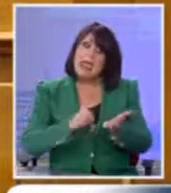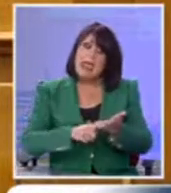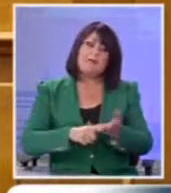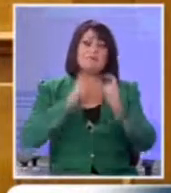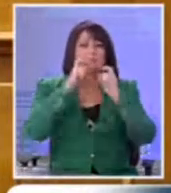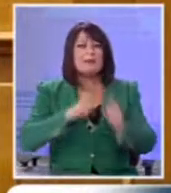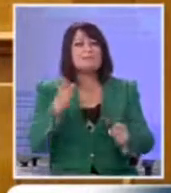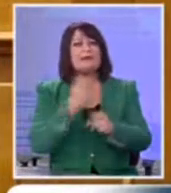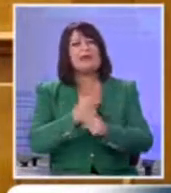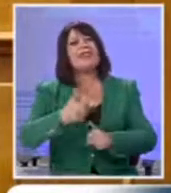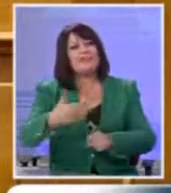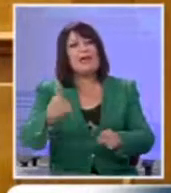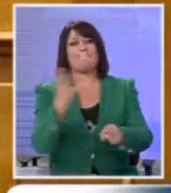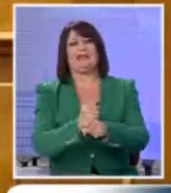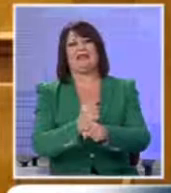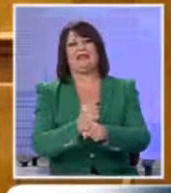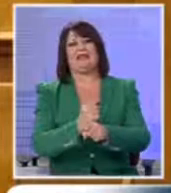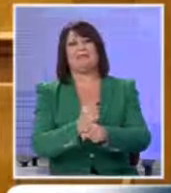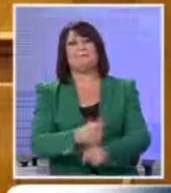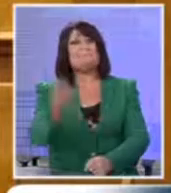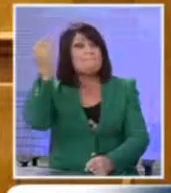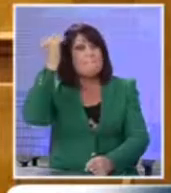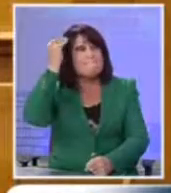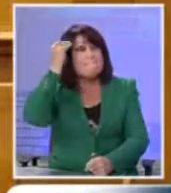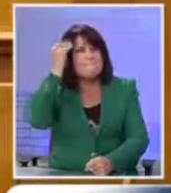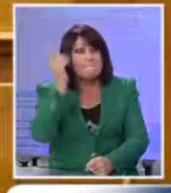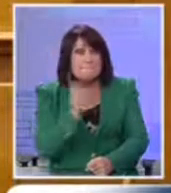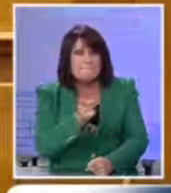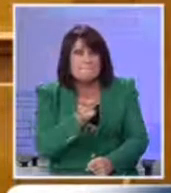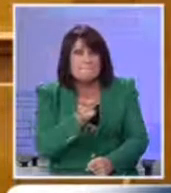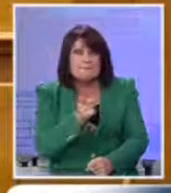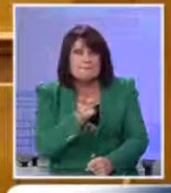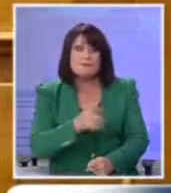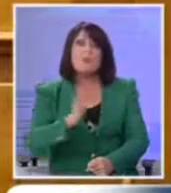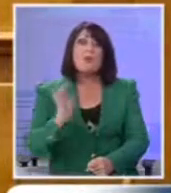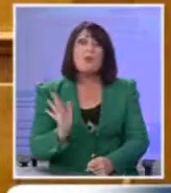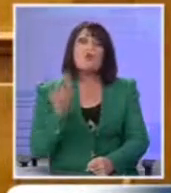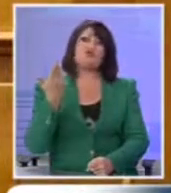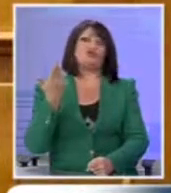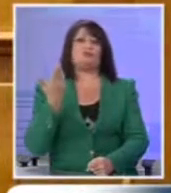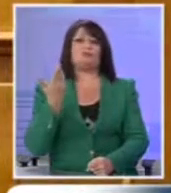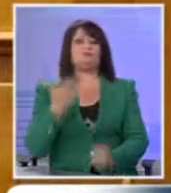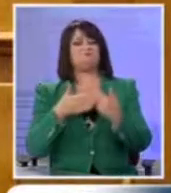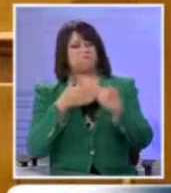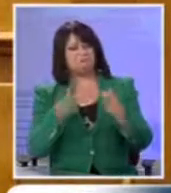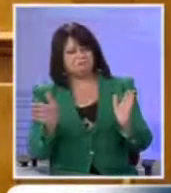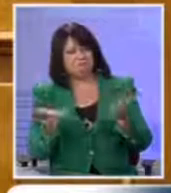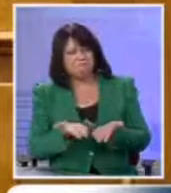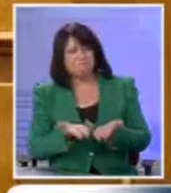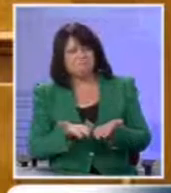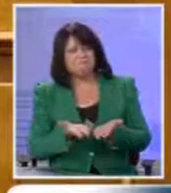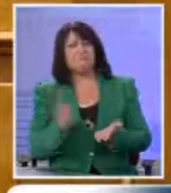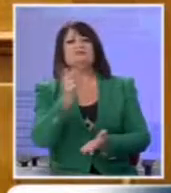θα πετύχει. Βάτε το καλά στο μυαλό σας. Όσο οι πόρτες είναι ανοιχτές